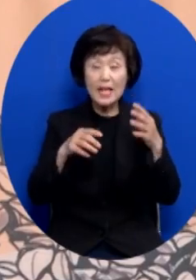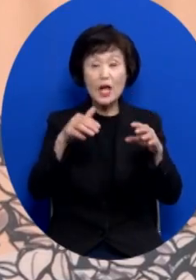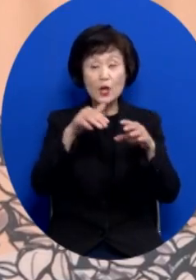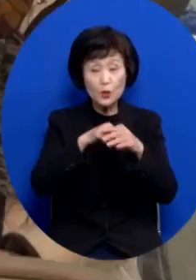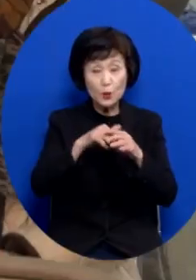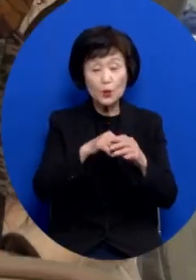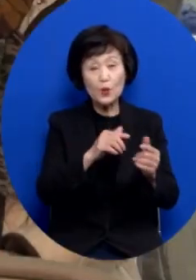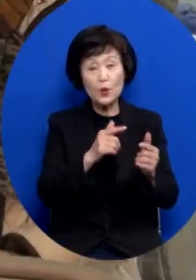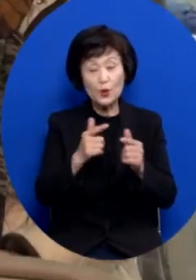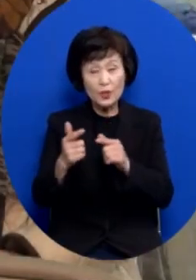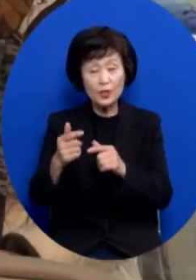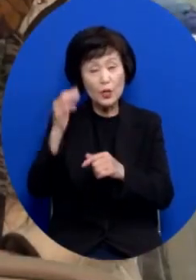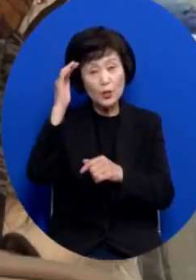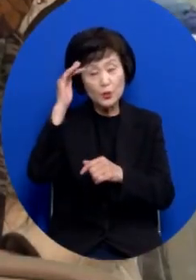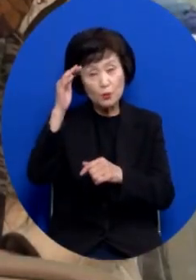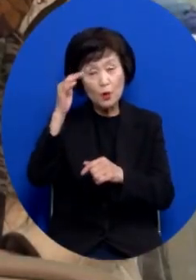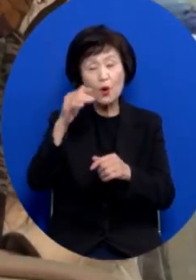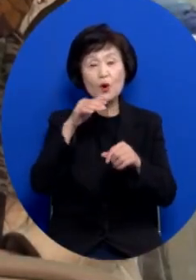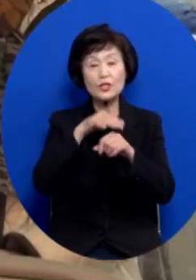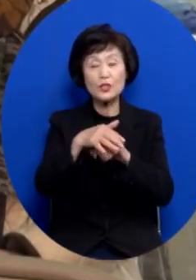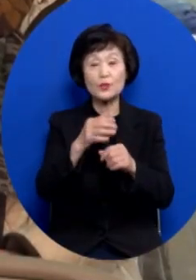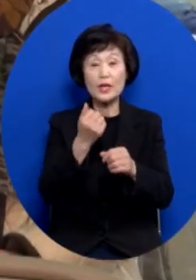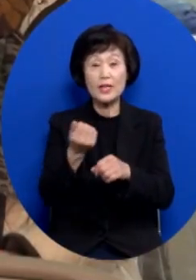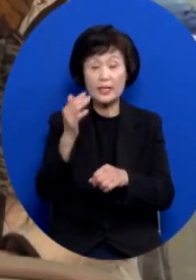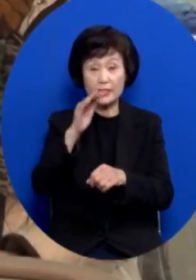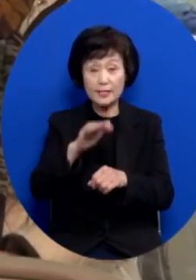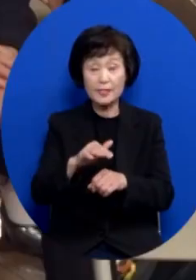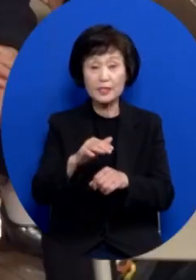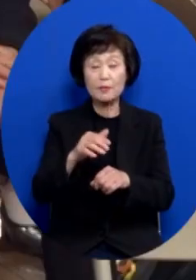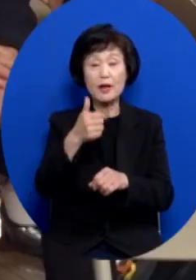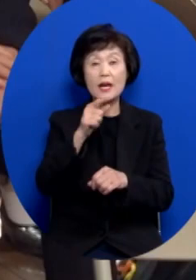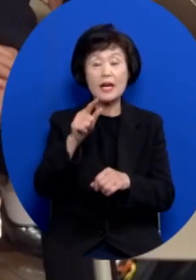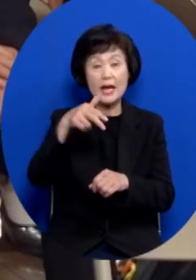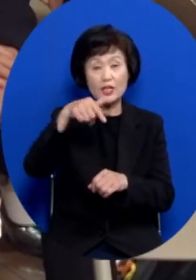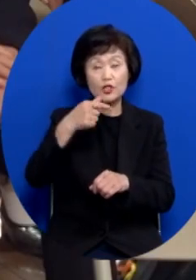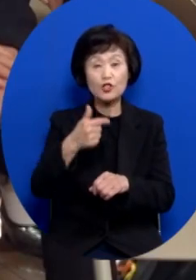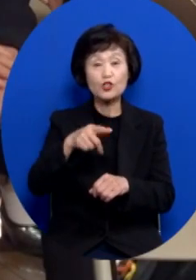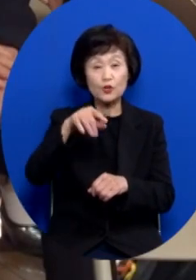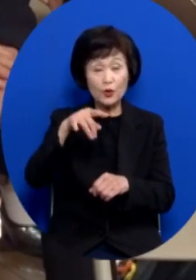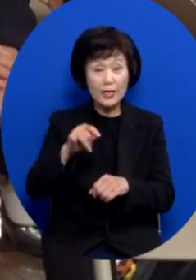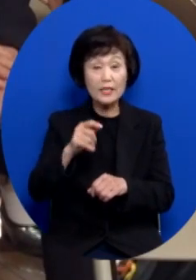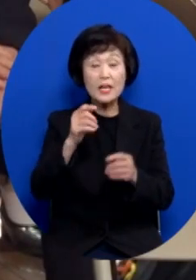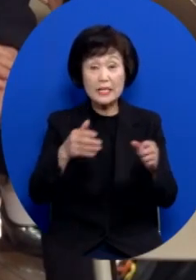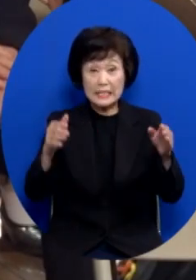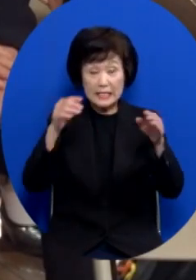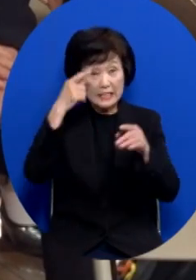진행됐으며, 오는 9일까지 안중근 의사 기념관에 추모 공간을 마련할 예정입니다.